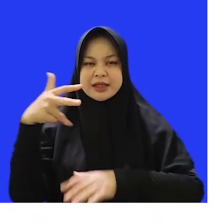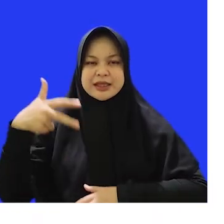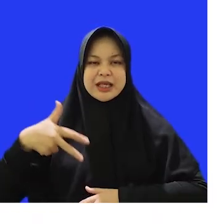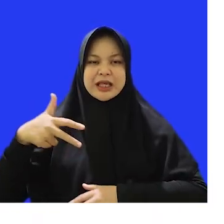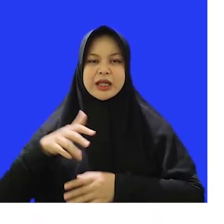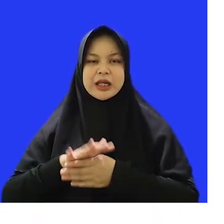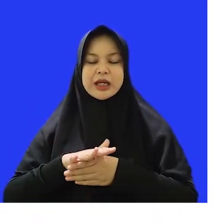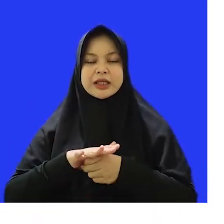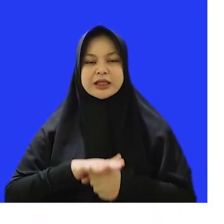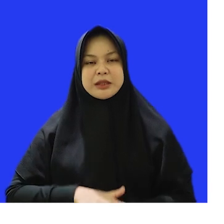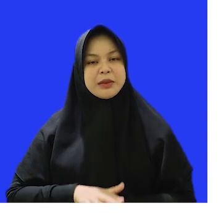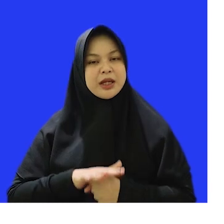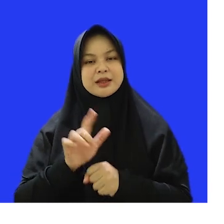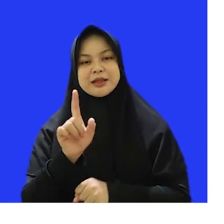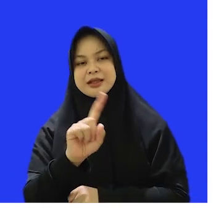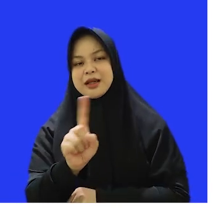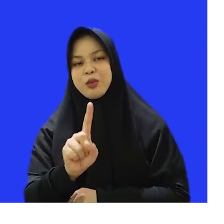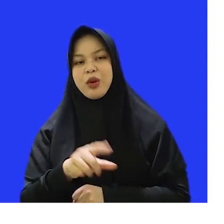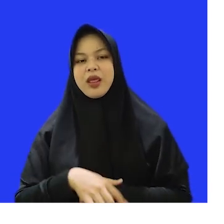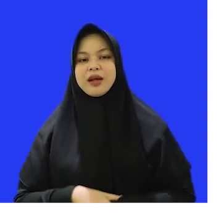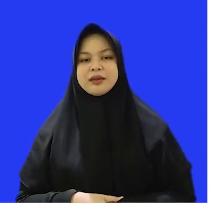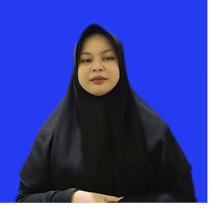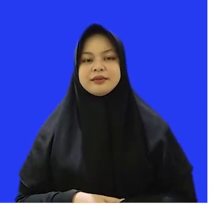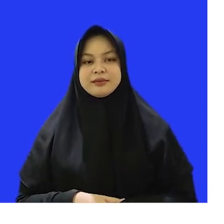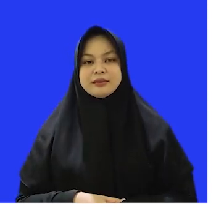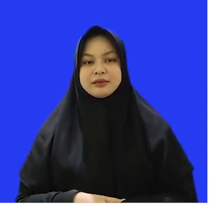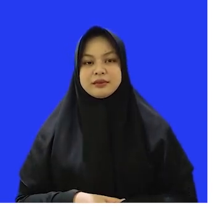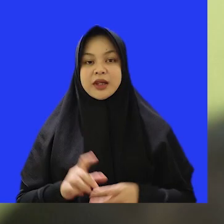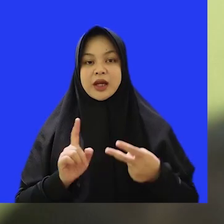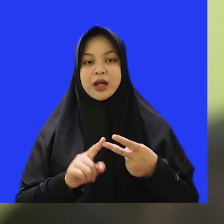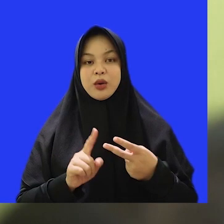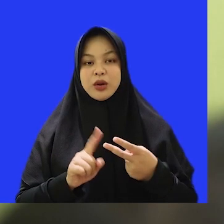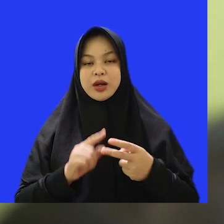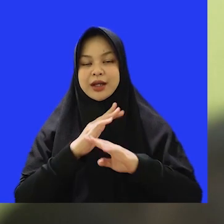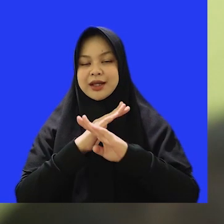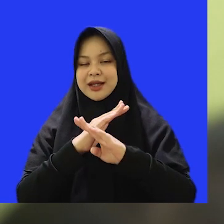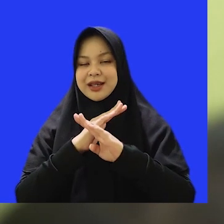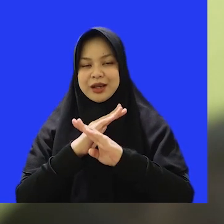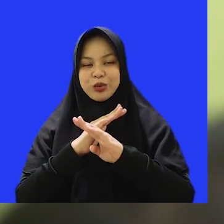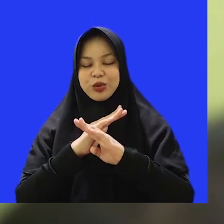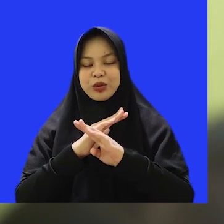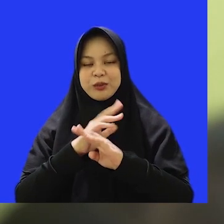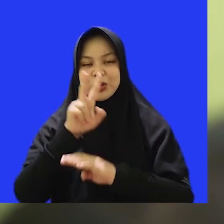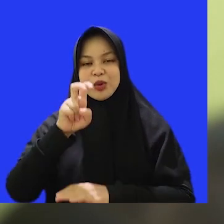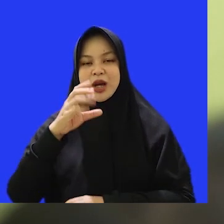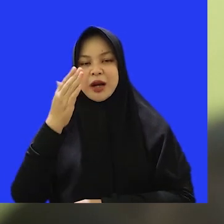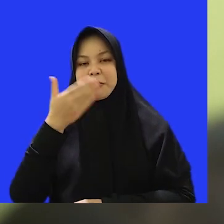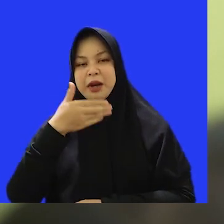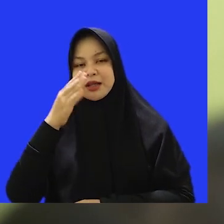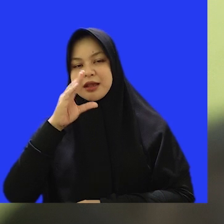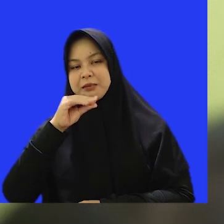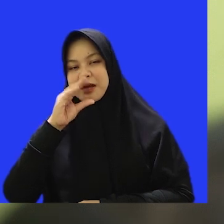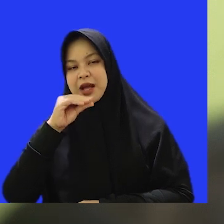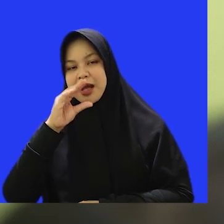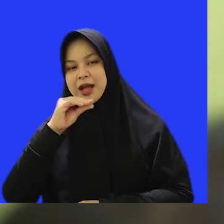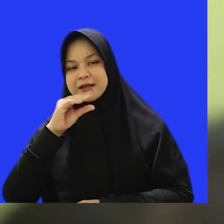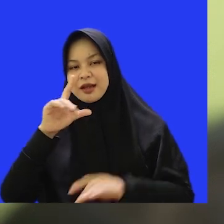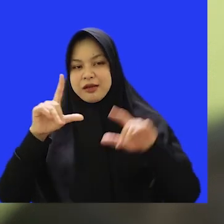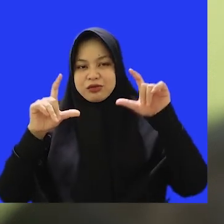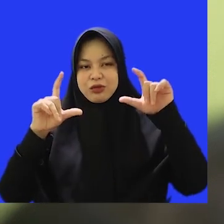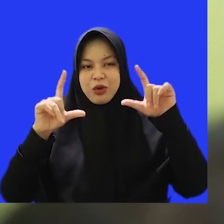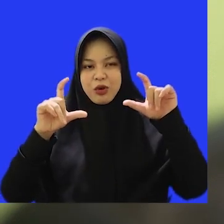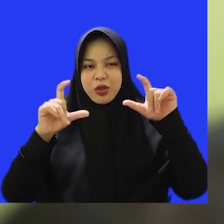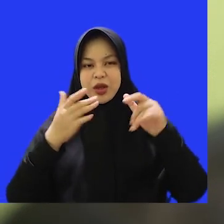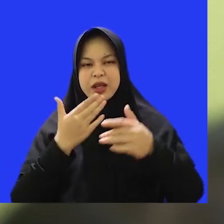Hindari bias gender dan diskriminasi lainnya. Kedua, hindarilah penggunaan bahasa atau